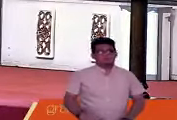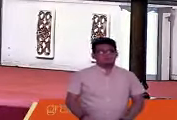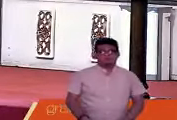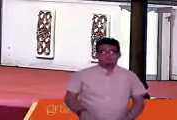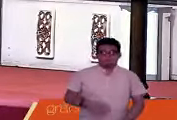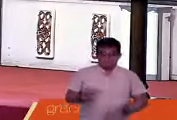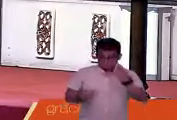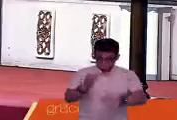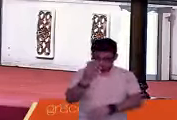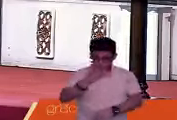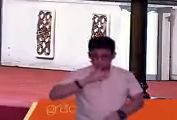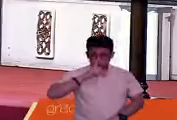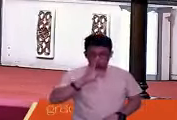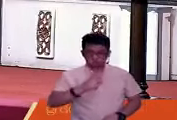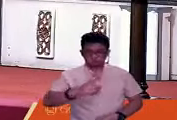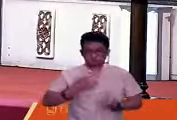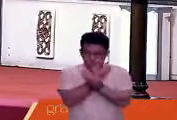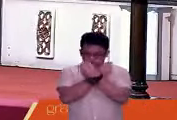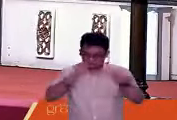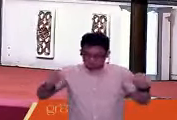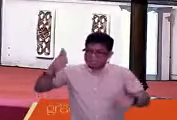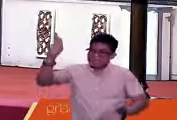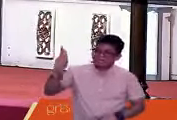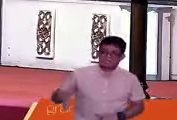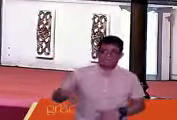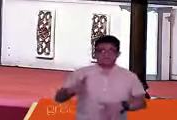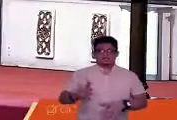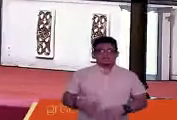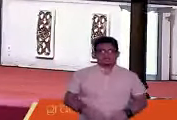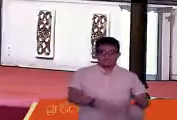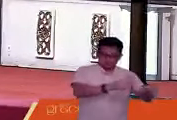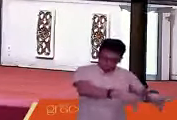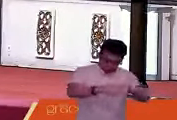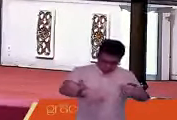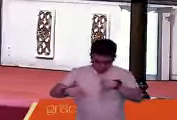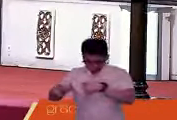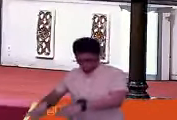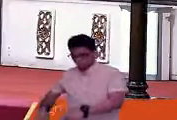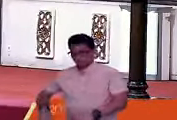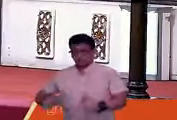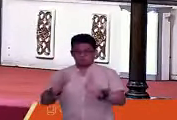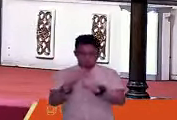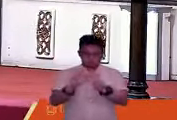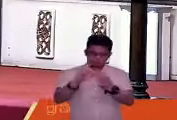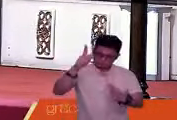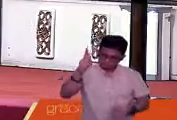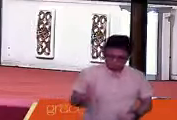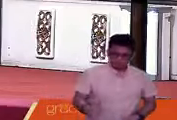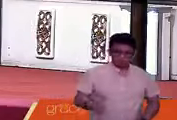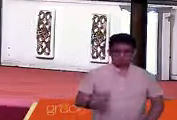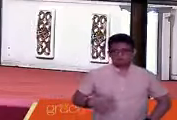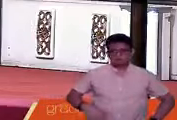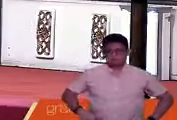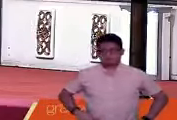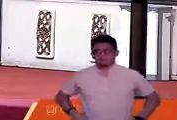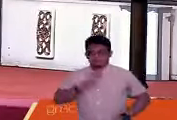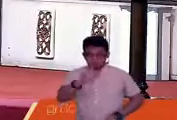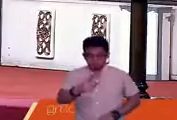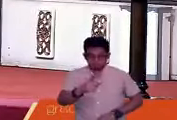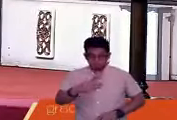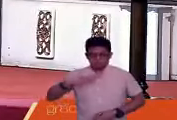Kung tinuod kang luwas, giandaman tas Ginoo ug pulong sa Dios aron